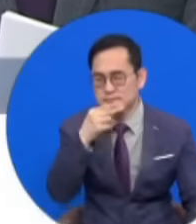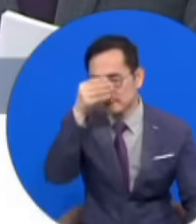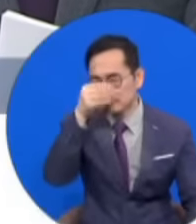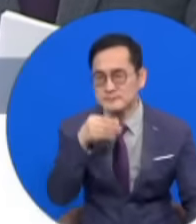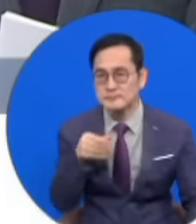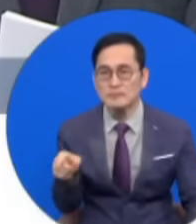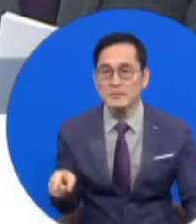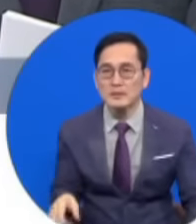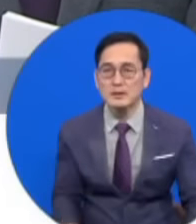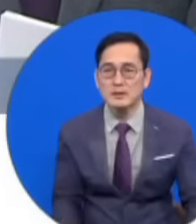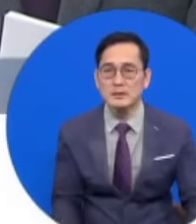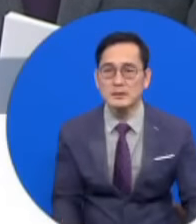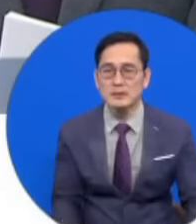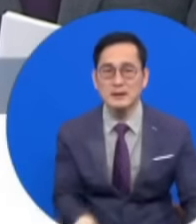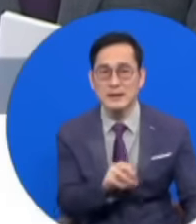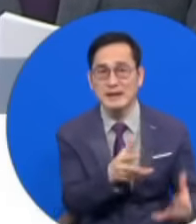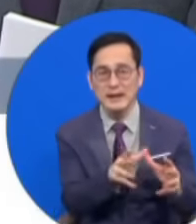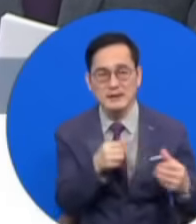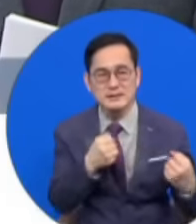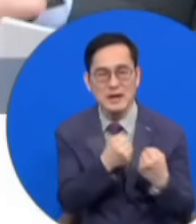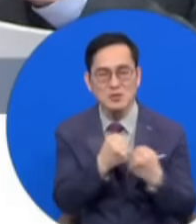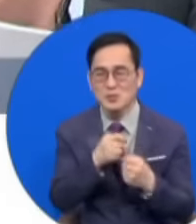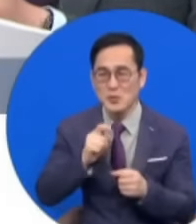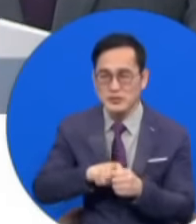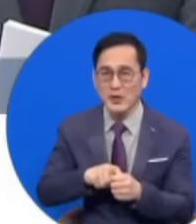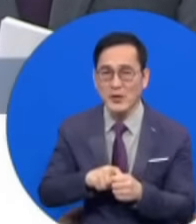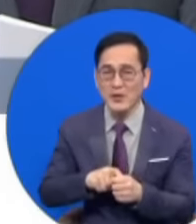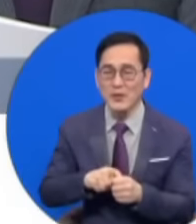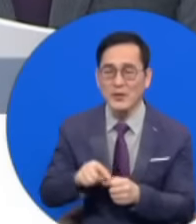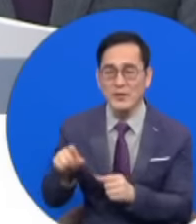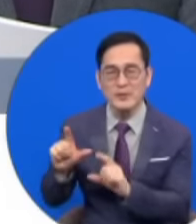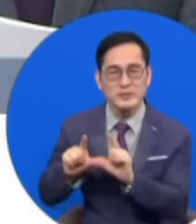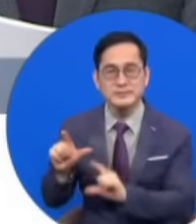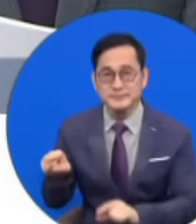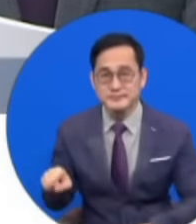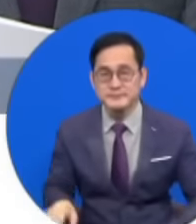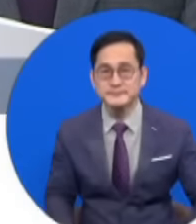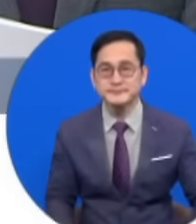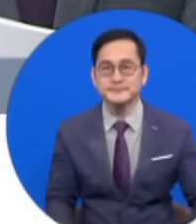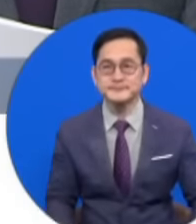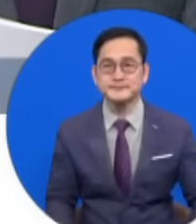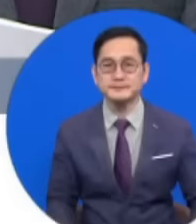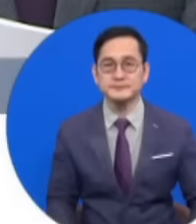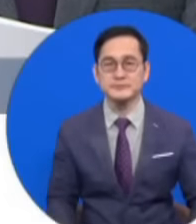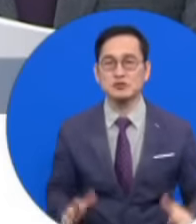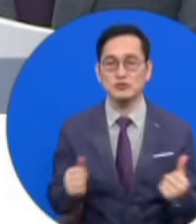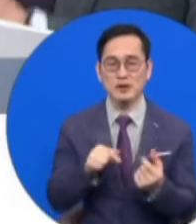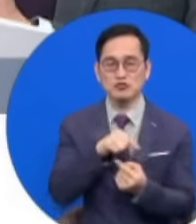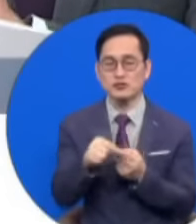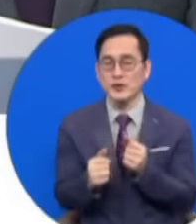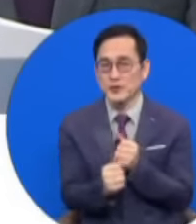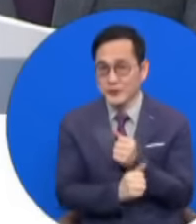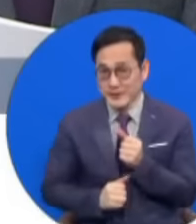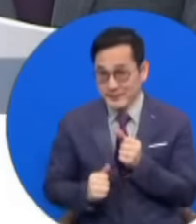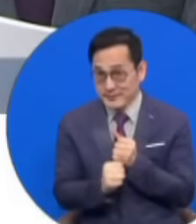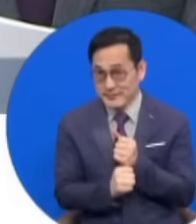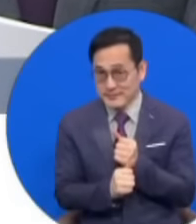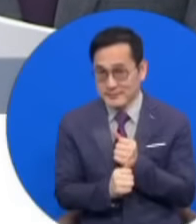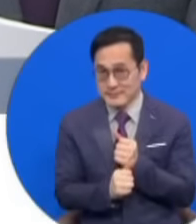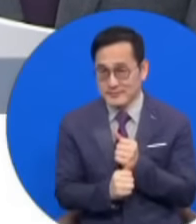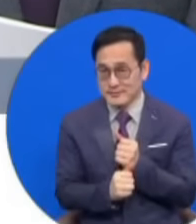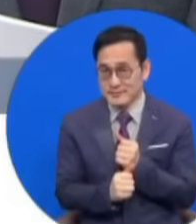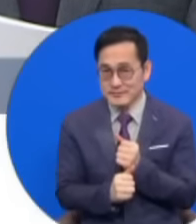전열을 정비해가지고 야당과 약간 싸우겠다 오히려 그런 생각이 들고 특히나 이제 뭐 국회 운영위에서 뭐 그 저희가 느끼기에 민주당